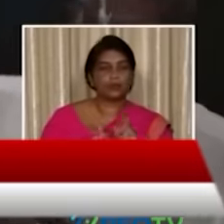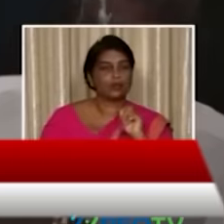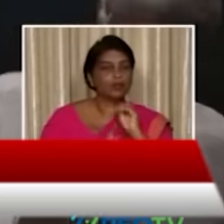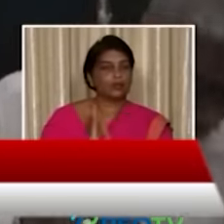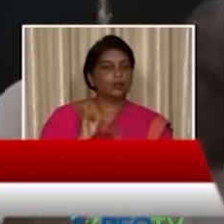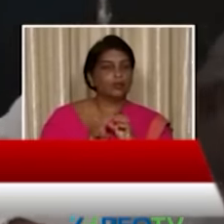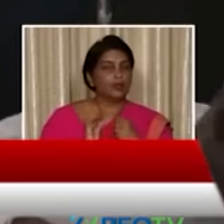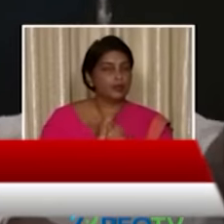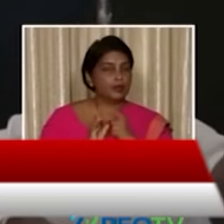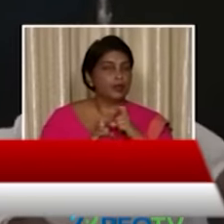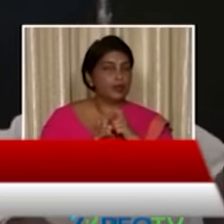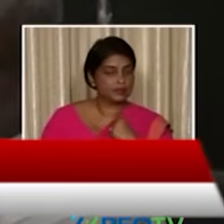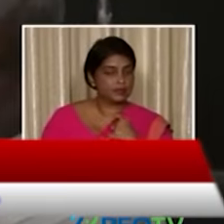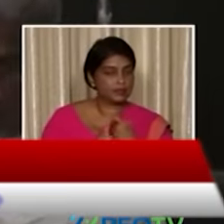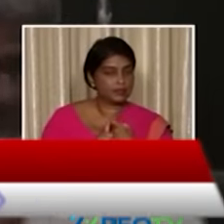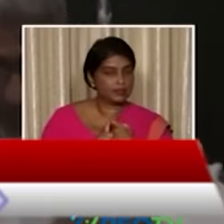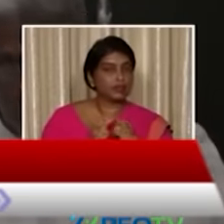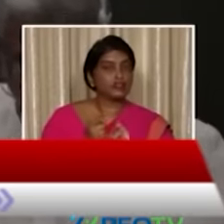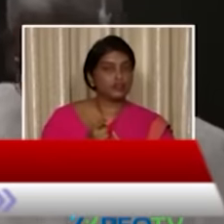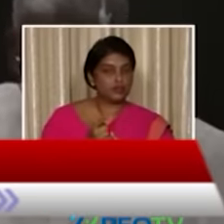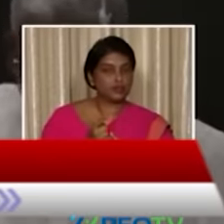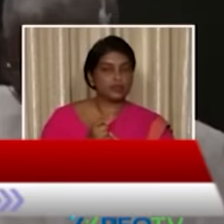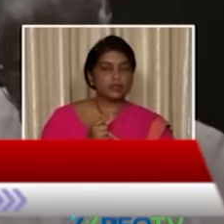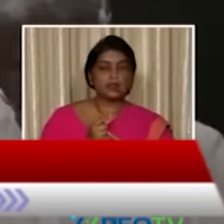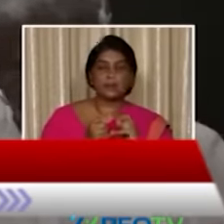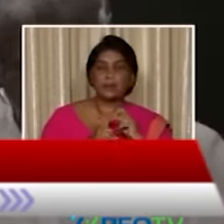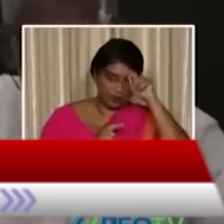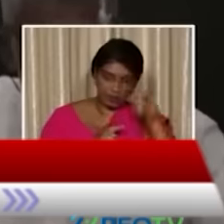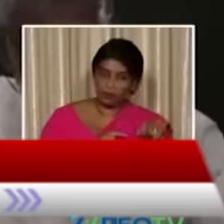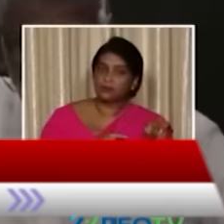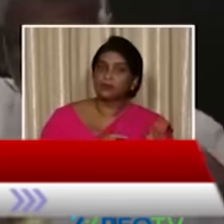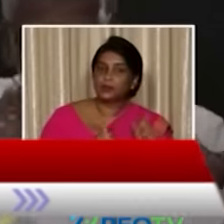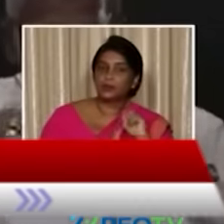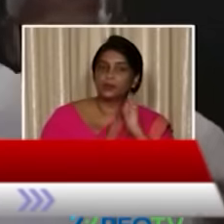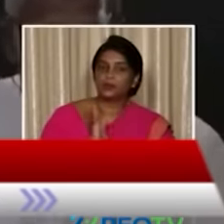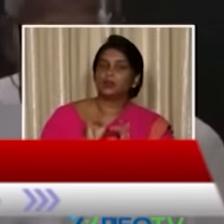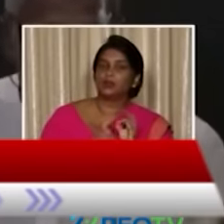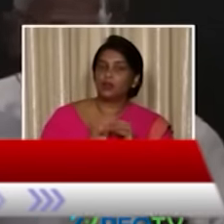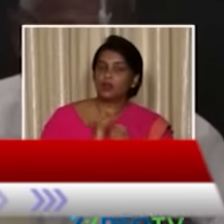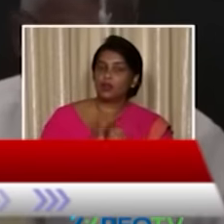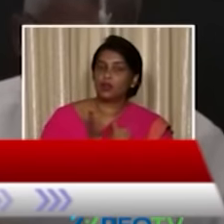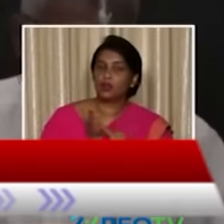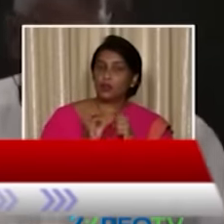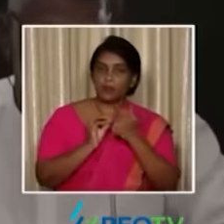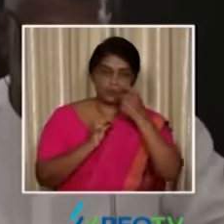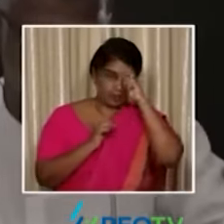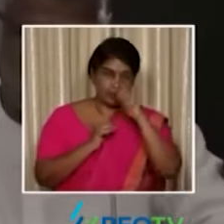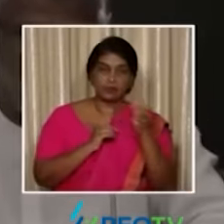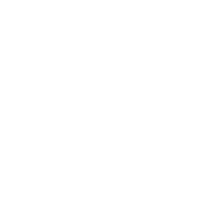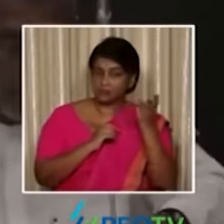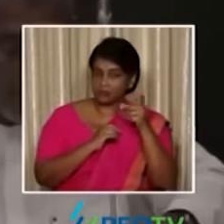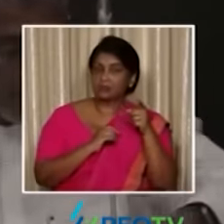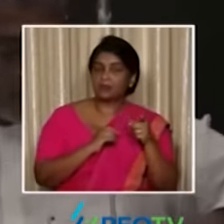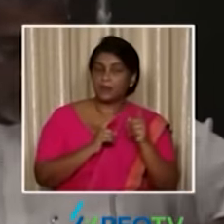පාර්ලිමේන්තු මන්ත්‍රී ගරු ඩයනා ගමගේ මහත්මිය සුජිත් සංජේ පෙරේරා මහතා සහ පාර්ලිමේන්තු මන්ත්‍රී ගරු රෝහණ බණ්ඩාර මහතා යන